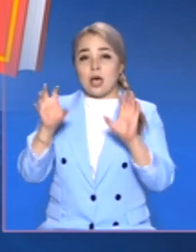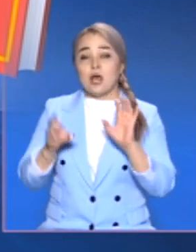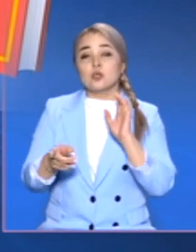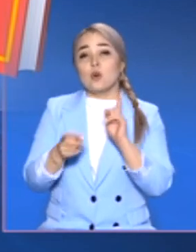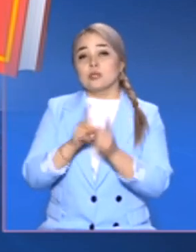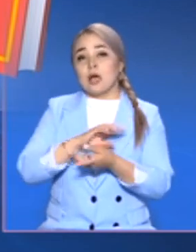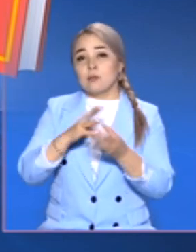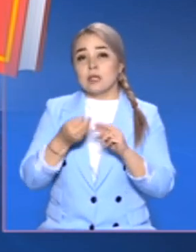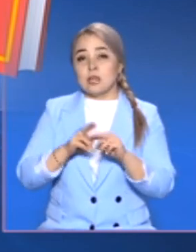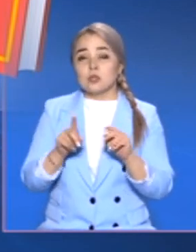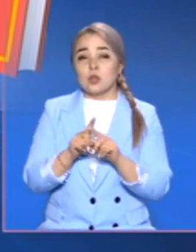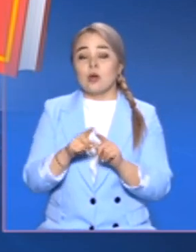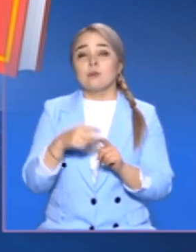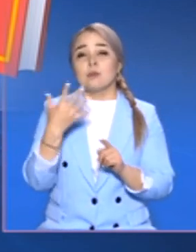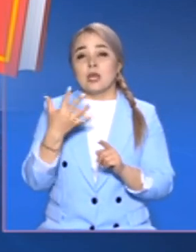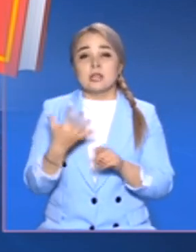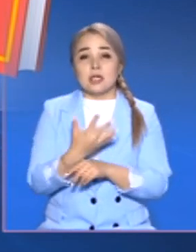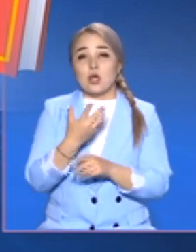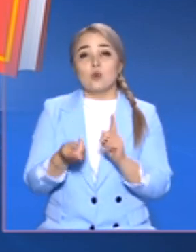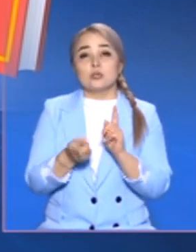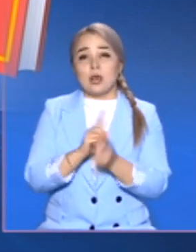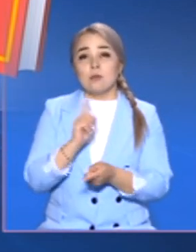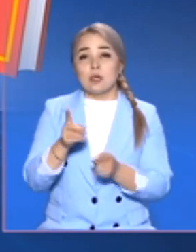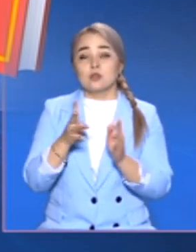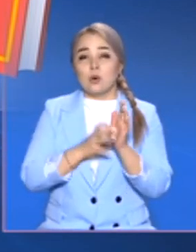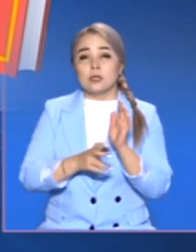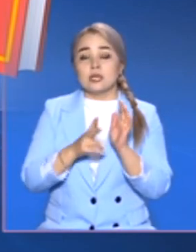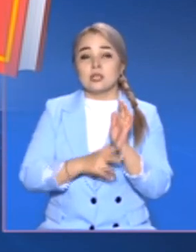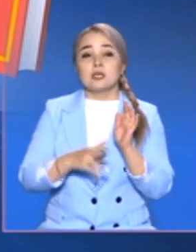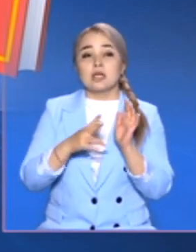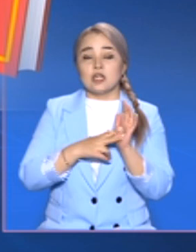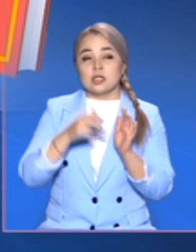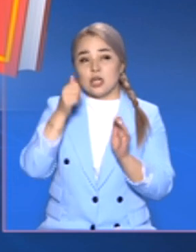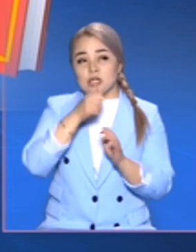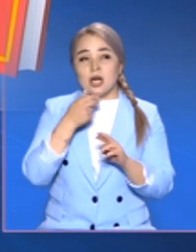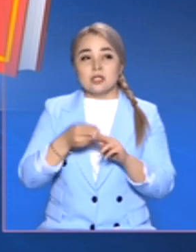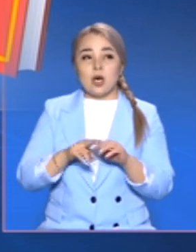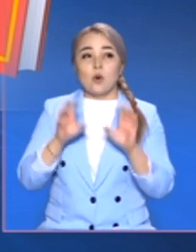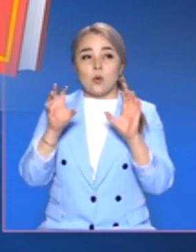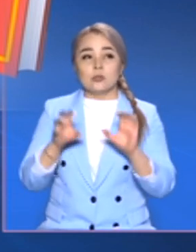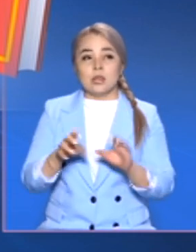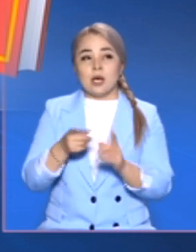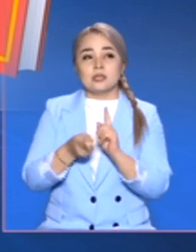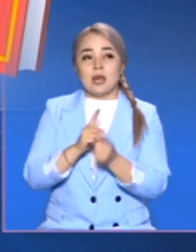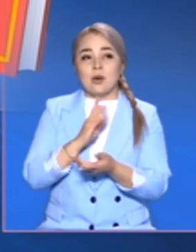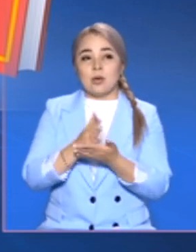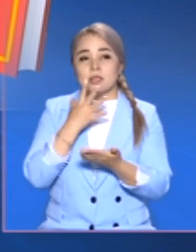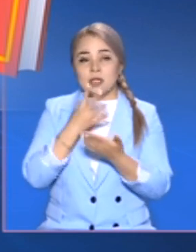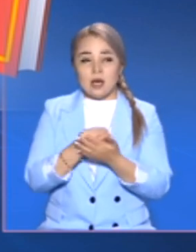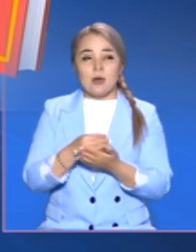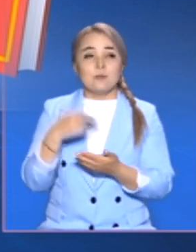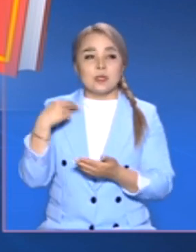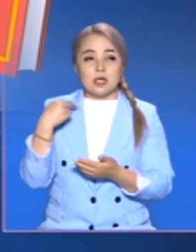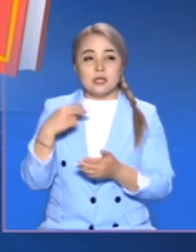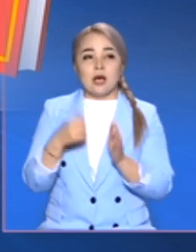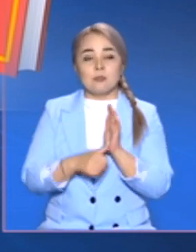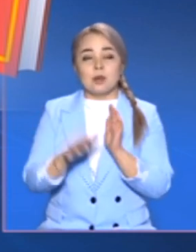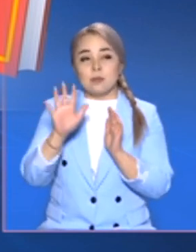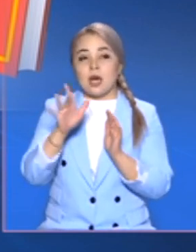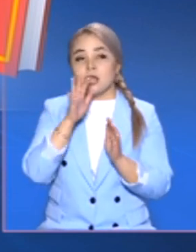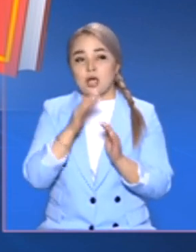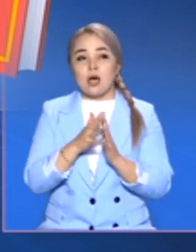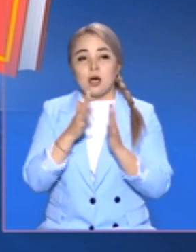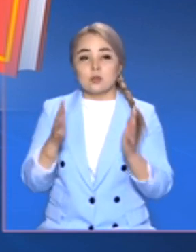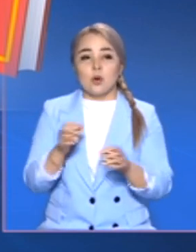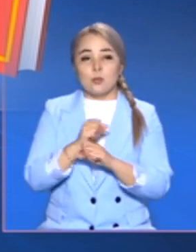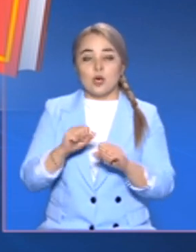өзгертілді. 1998 жылы 19 бап өзгеріске ұшырады. Конституциядан президенттің жасы 65 жастан аспауы